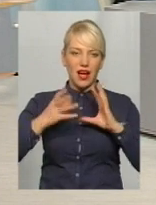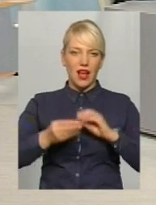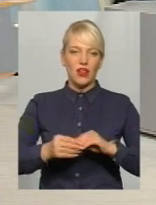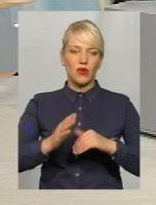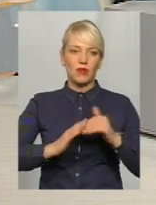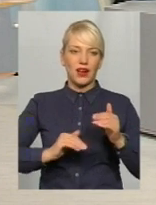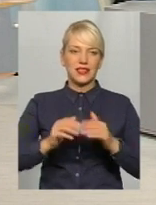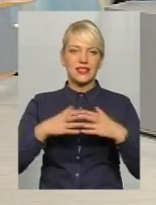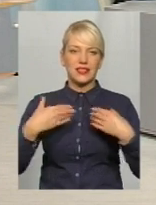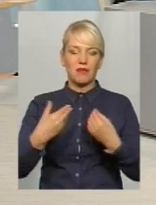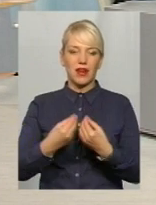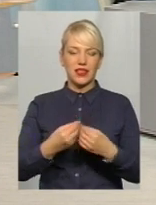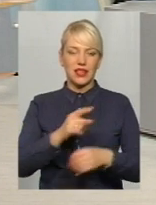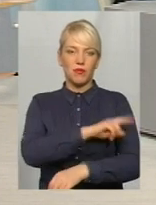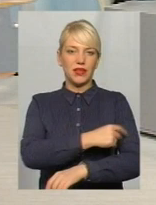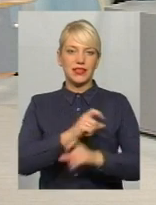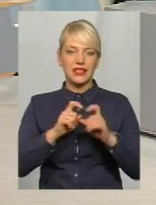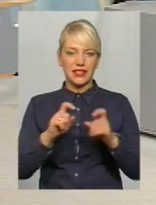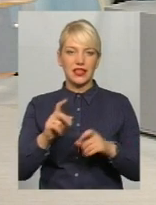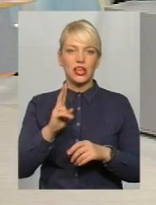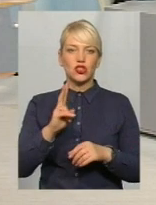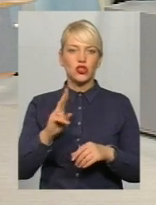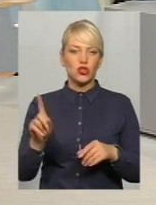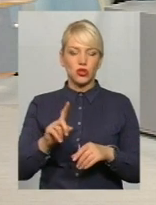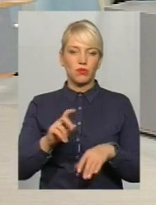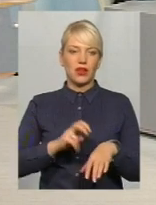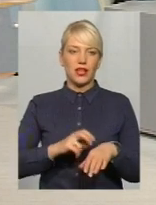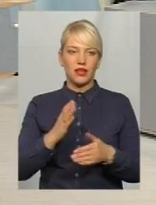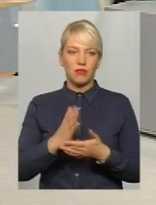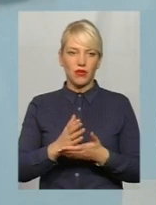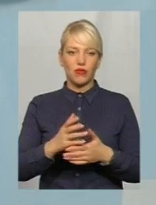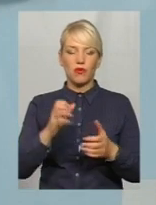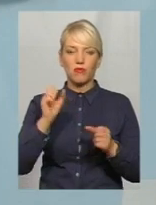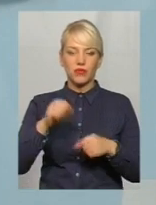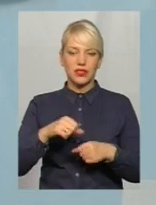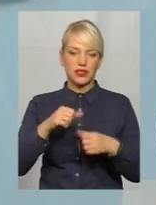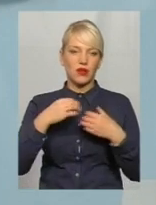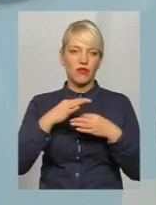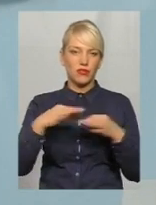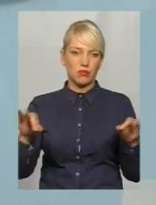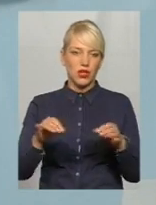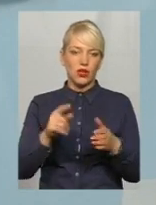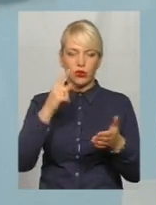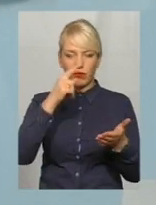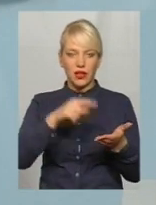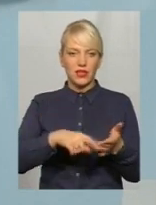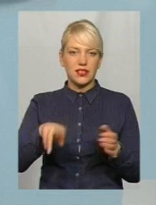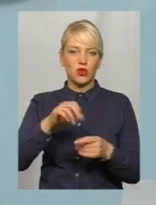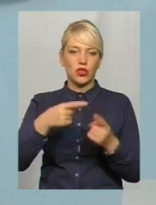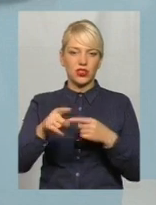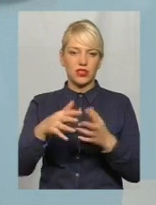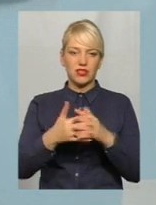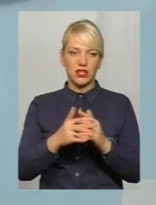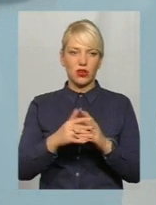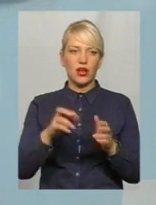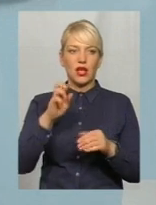Для того, щоб лікар, який працює в амбулаторії, мав автомобіль, щоб дістатися до хворого в інше село. Мав оснащення таке, яке дало